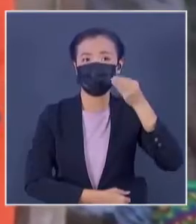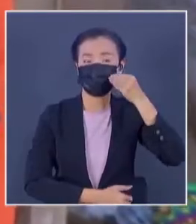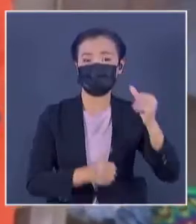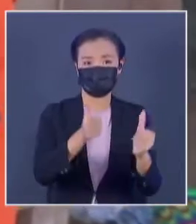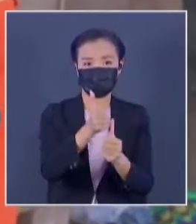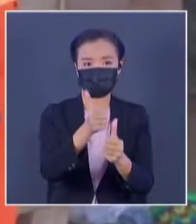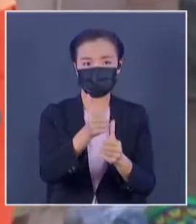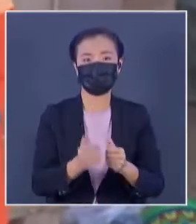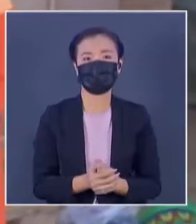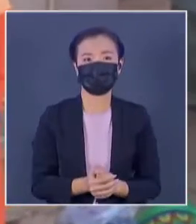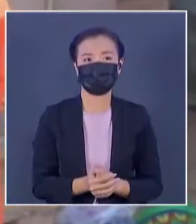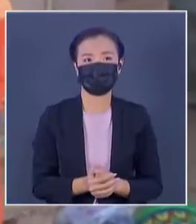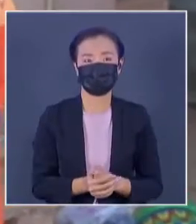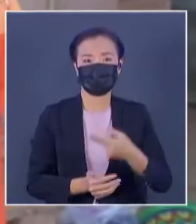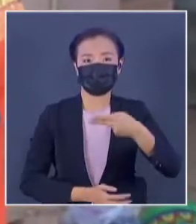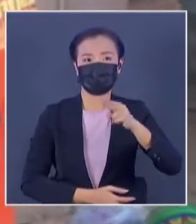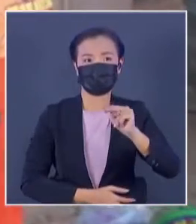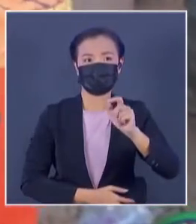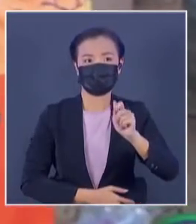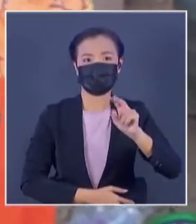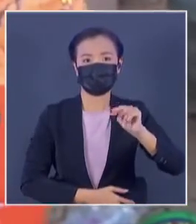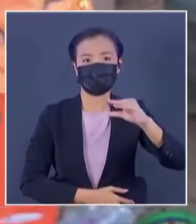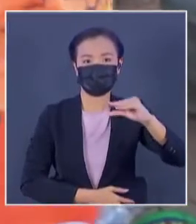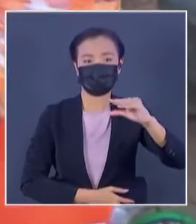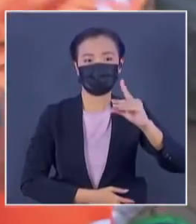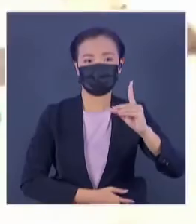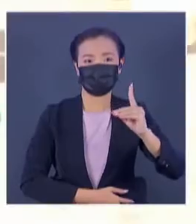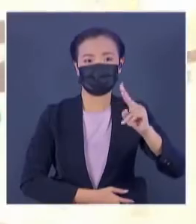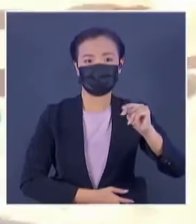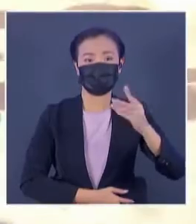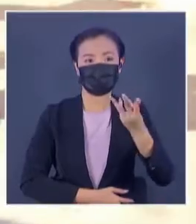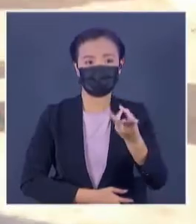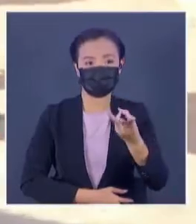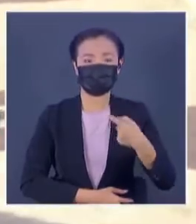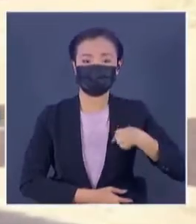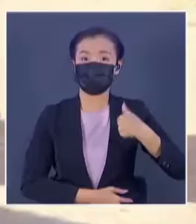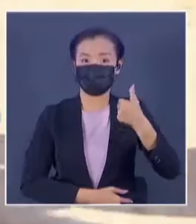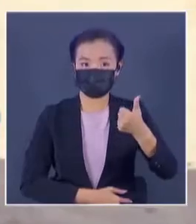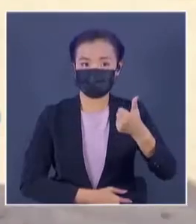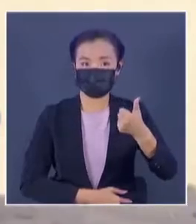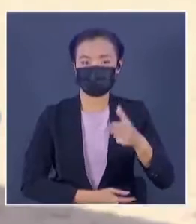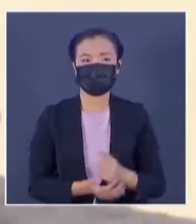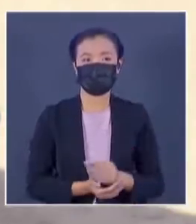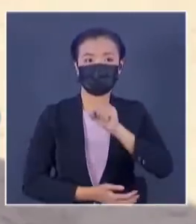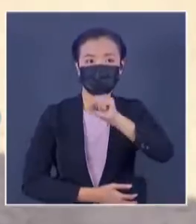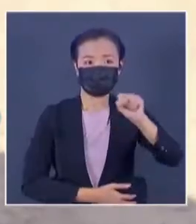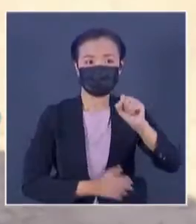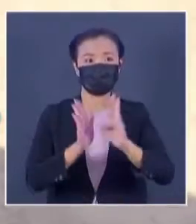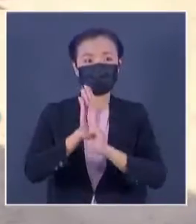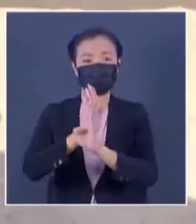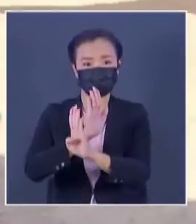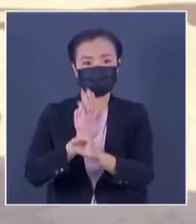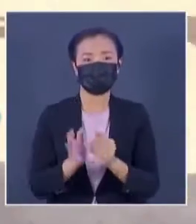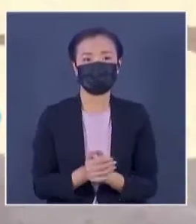หญ่บ้านบ้านหนองโดนน้อยหมู่ที่8ครับตำบลโคกกลางกล่าวว่าตอนนี้มีผู้ใจบุญครับก็มีสสจังหวัดบุรีรัม